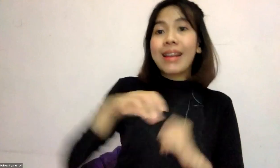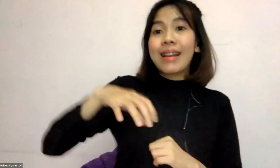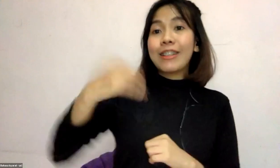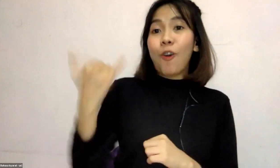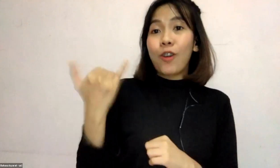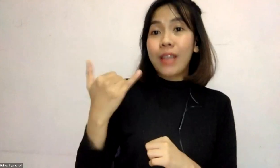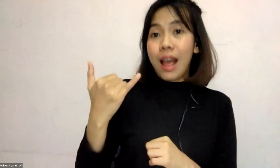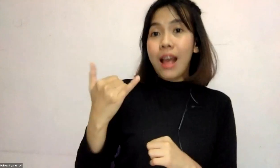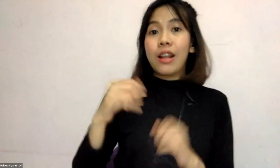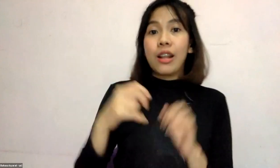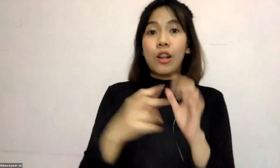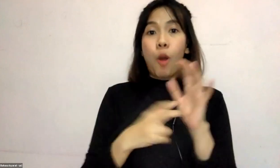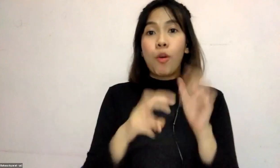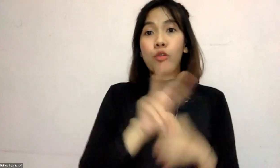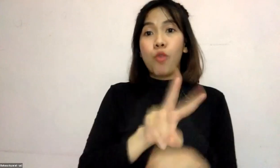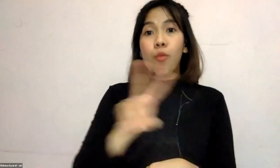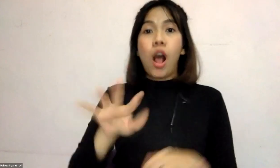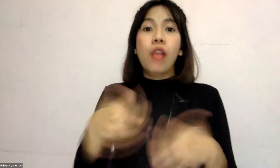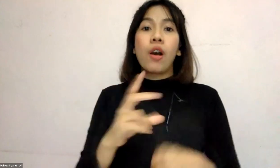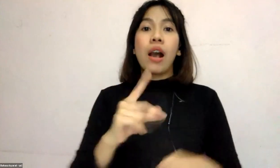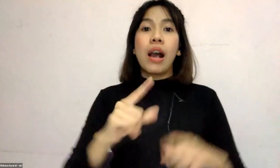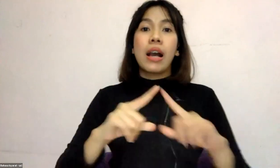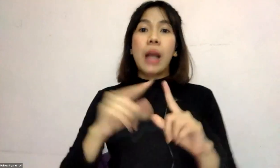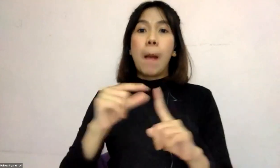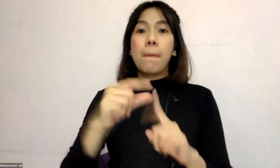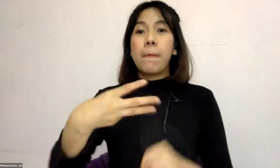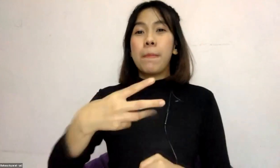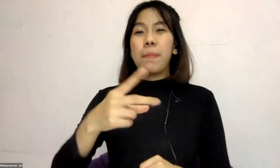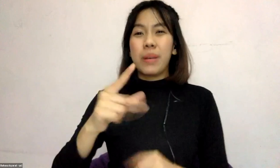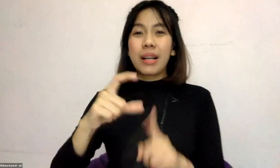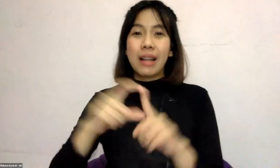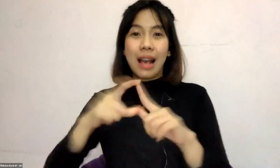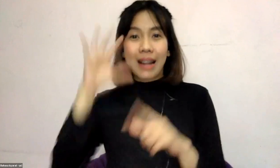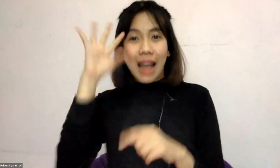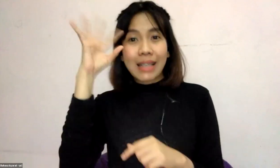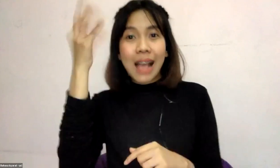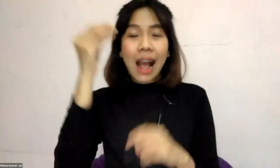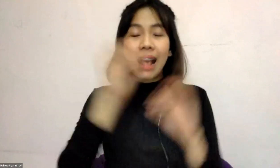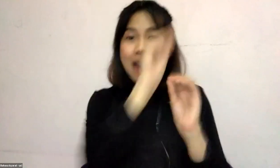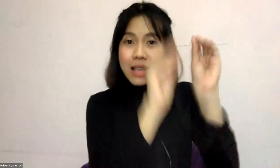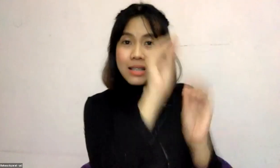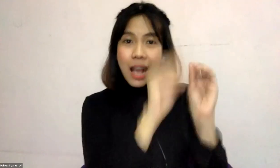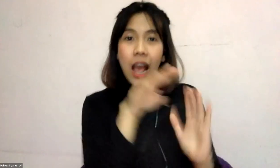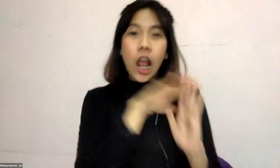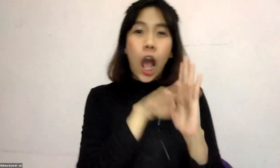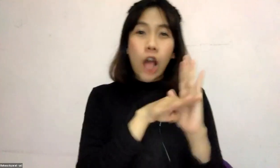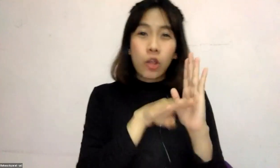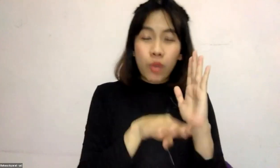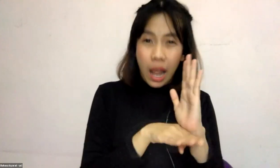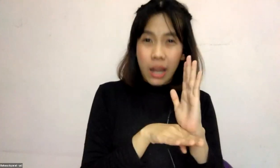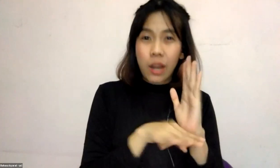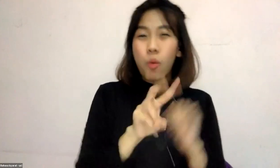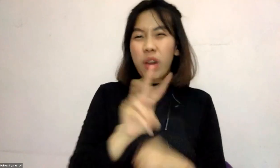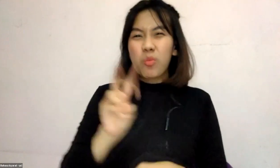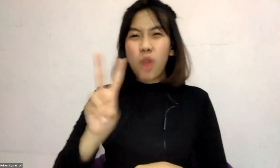itu ada 13 raperda kami di komite akan mencermati setidaknya lima diantaranya